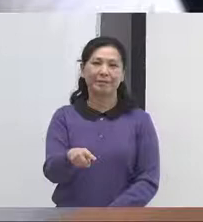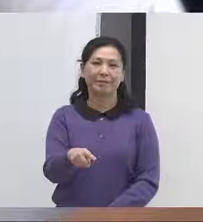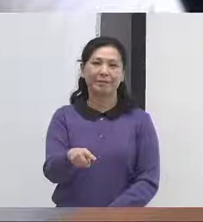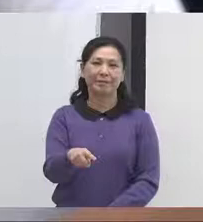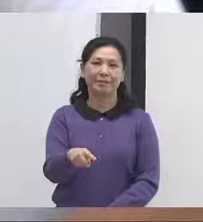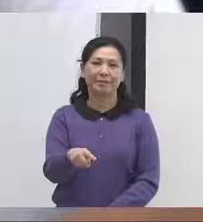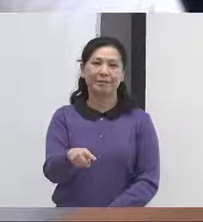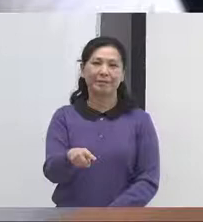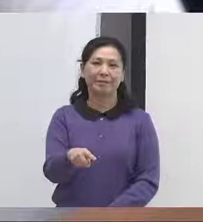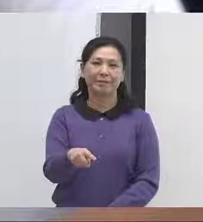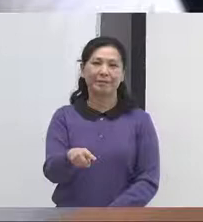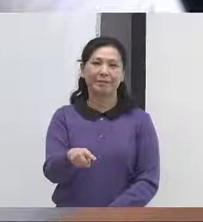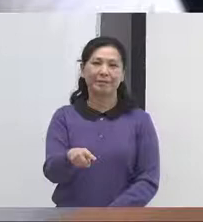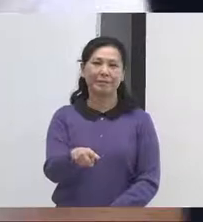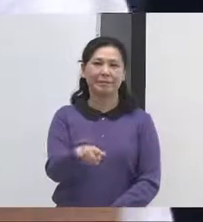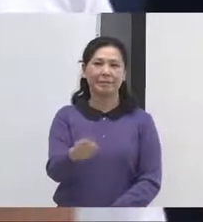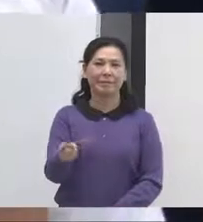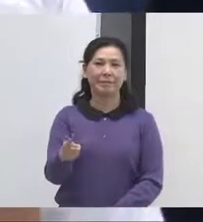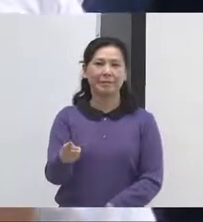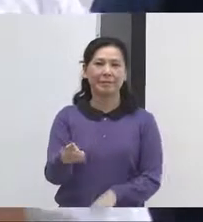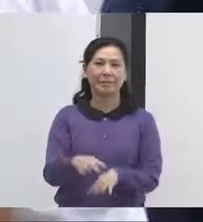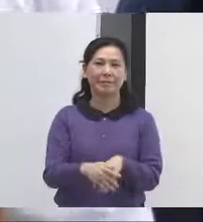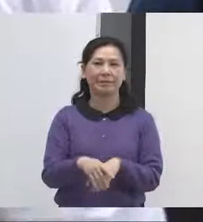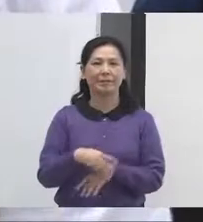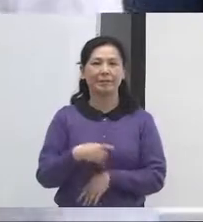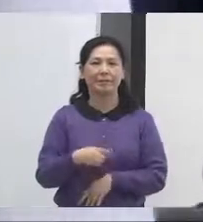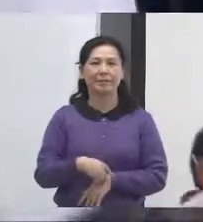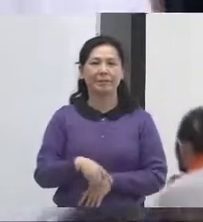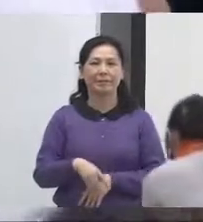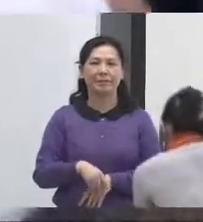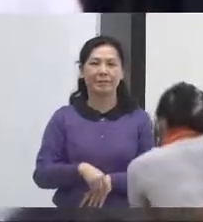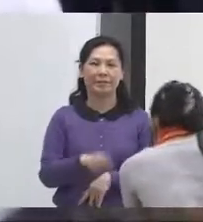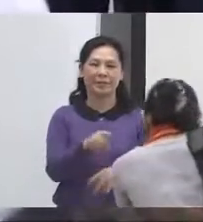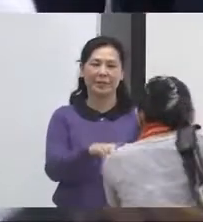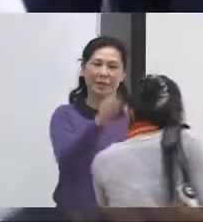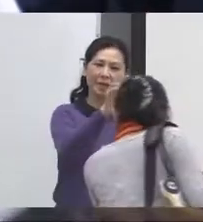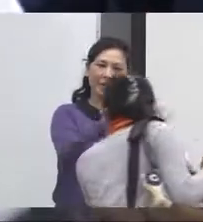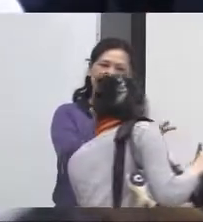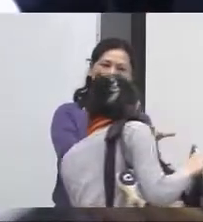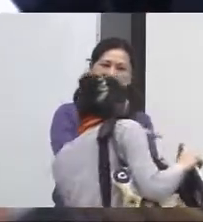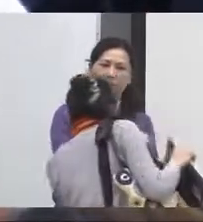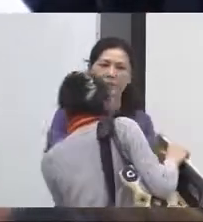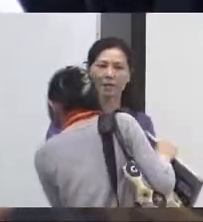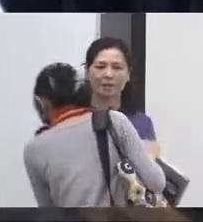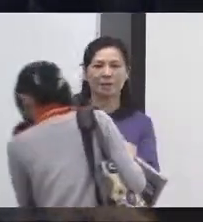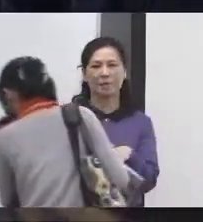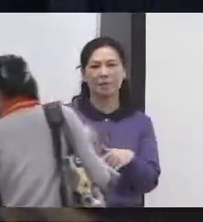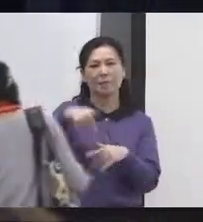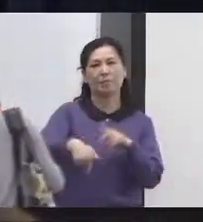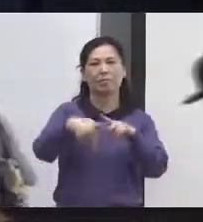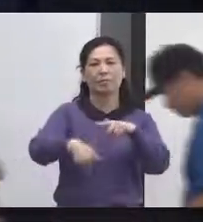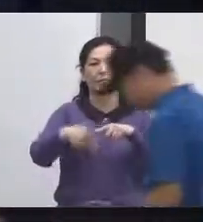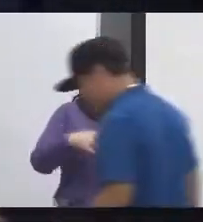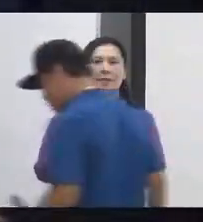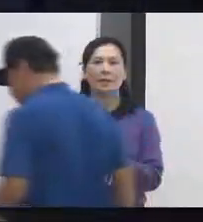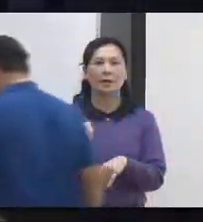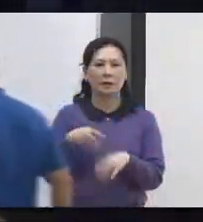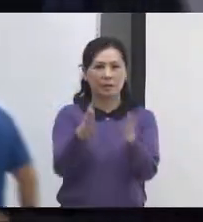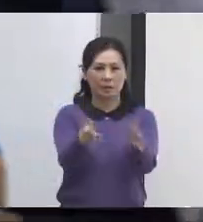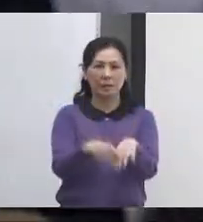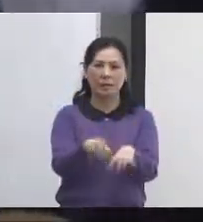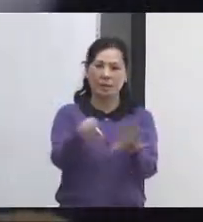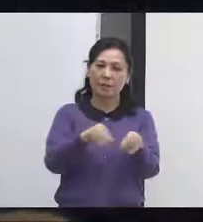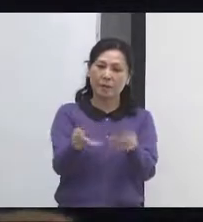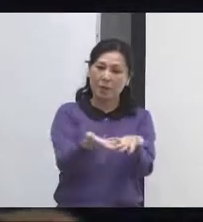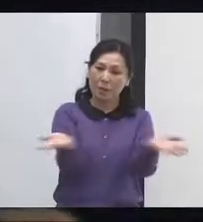好，那接下来其实也是就进入到我们来啦，就是资讯人跳坑政策的下半轨。那这一部分会比较针对资料开